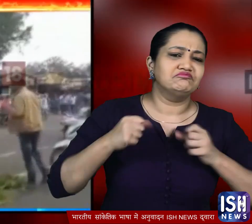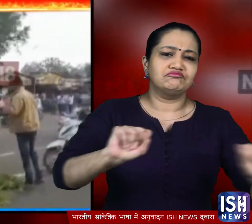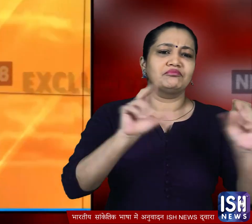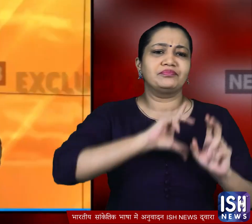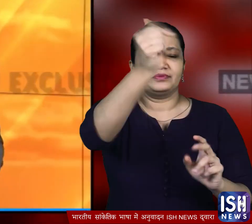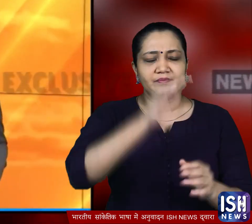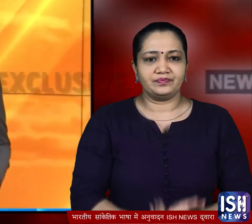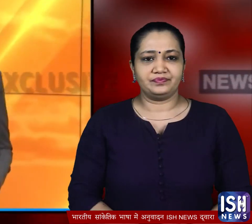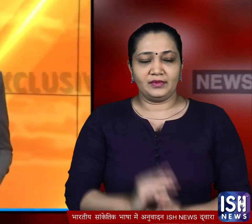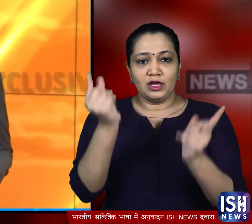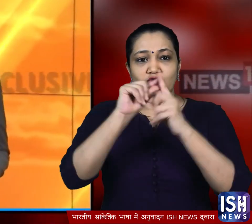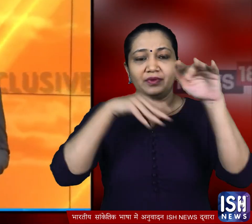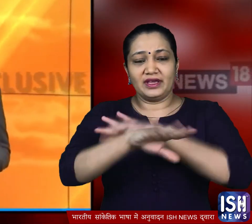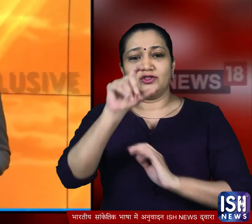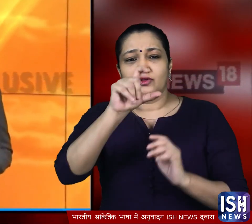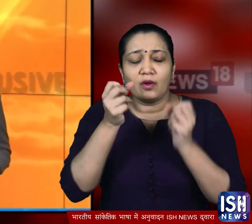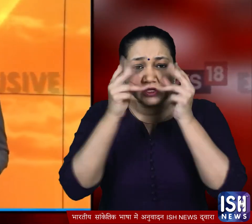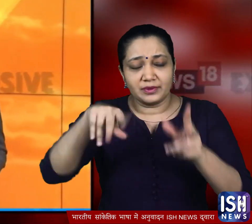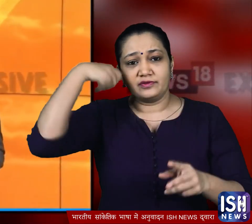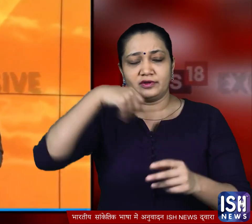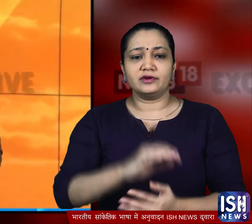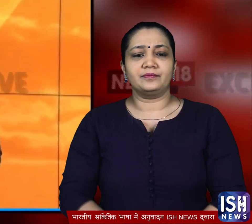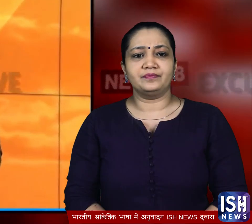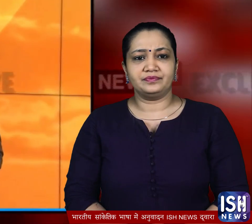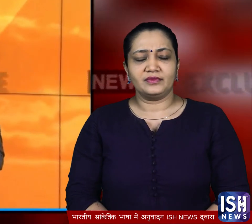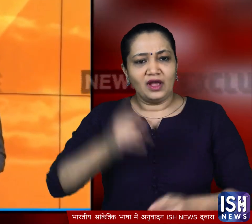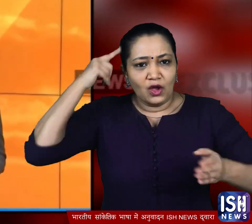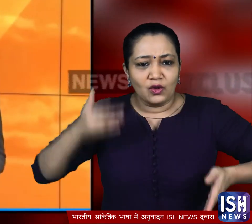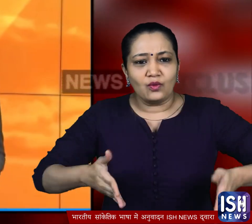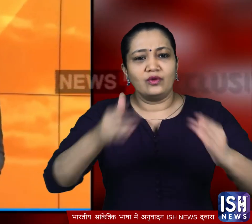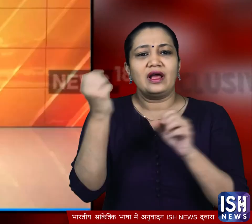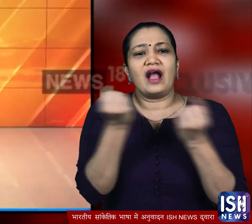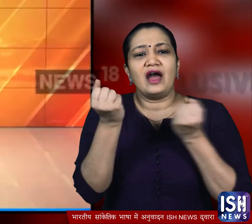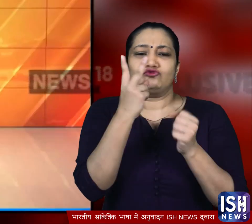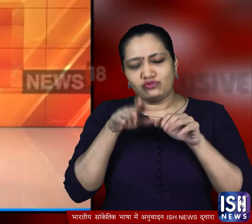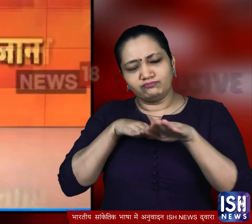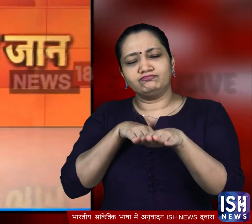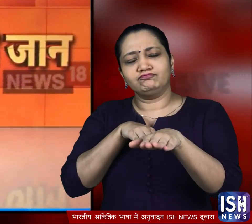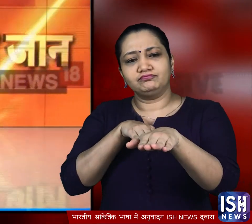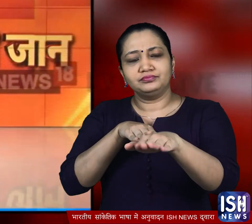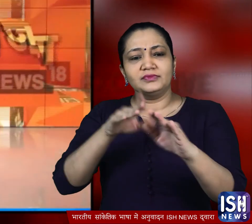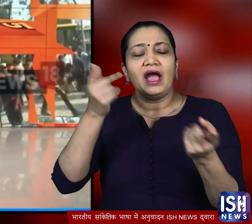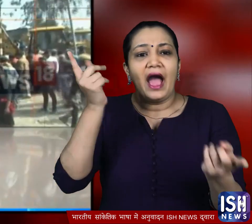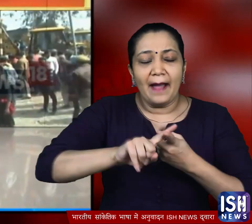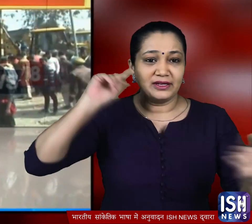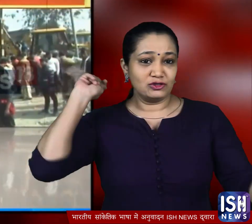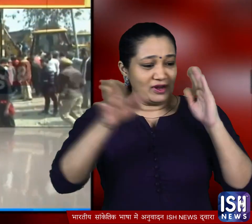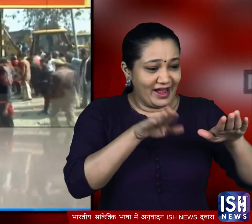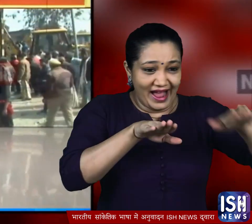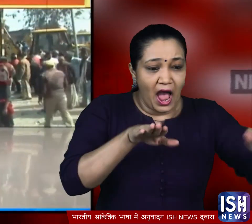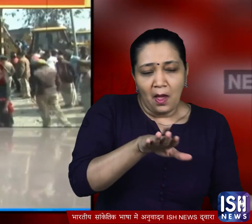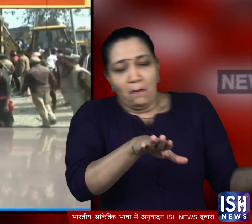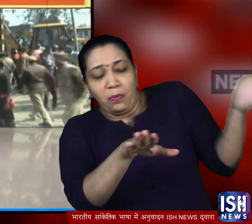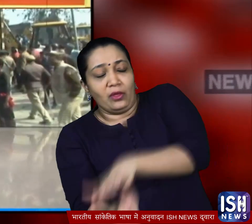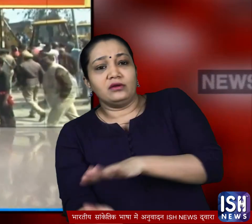की ओर बढ़ गए। उत्तर प्रदेश के चित्रकूट से चौंकाने वाला वीडियो सामने आया। वहां सड़क से गुजर रही 2 गाड़ियां गिट्टियों से लदे ट्रक के नीचे